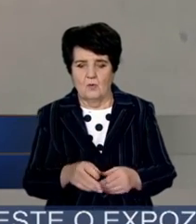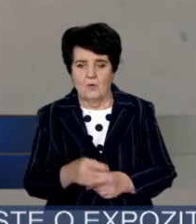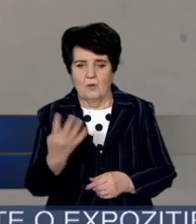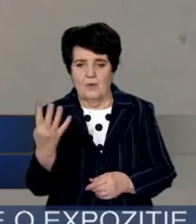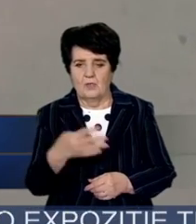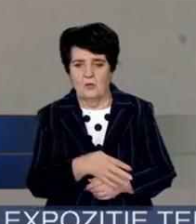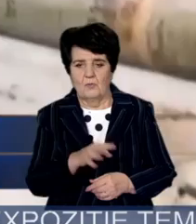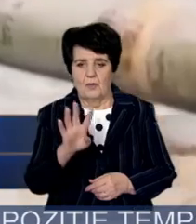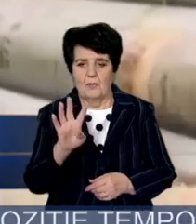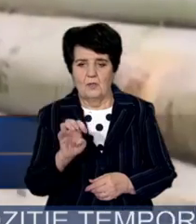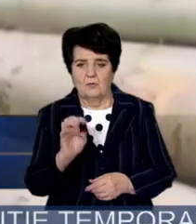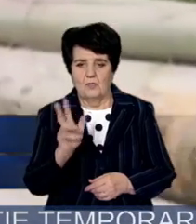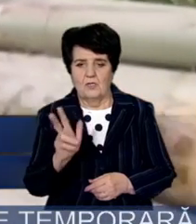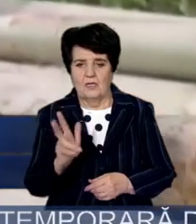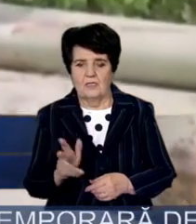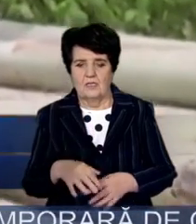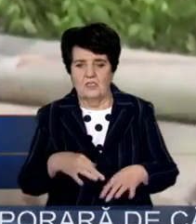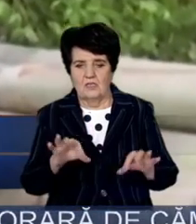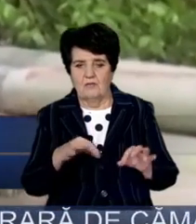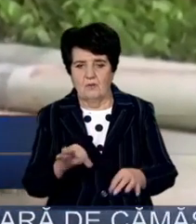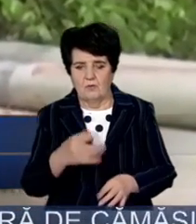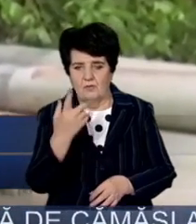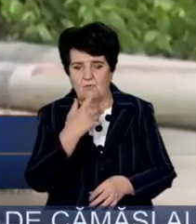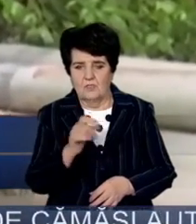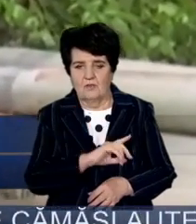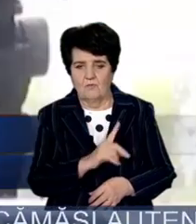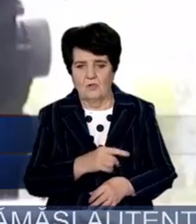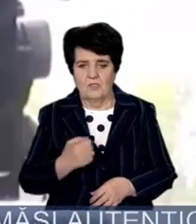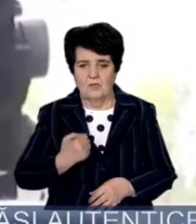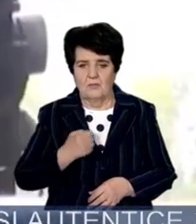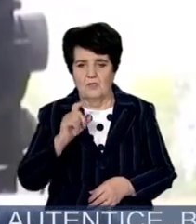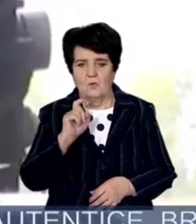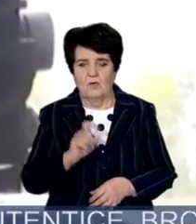4.430 de vehicule, informează forțele armate ale Ucrainei.